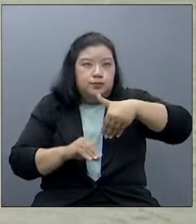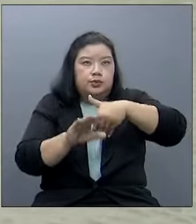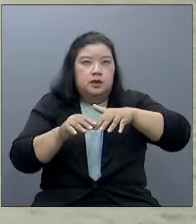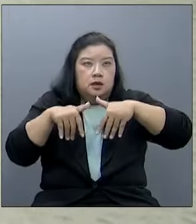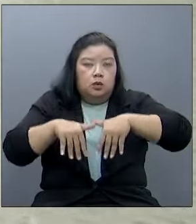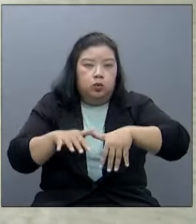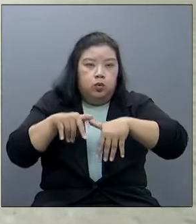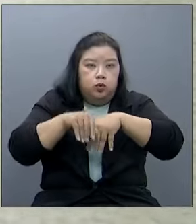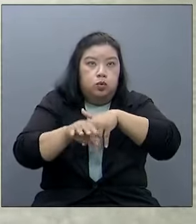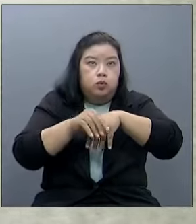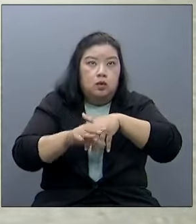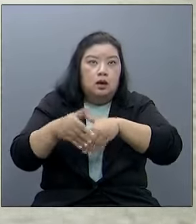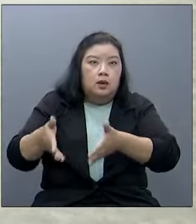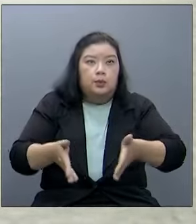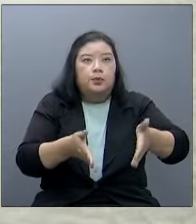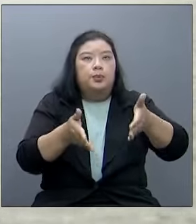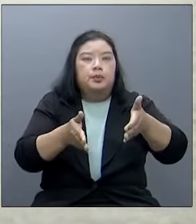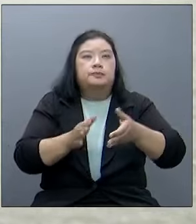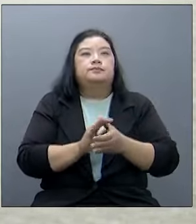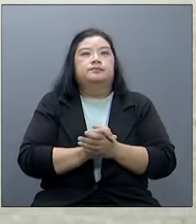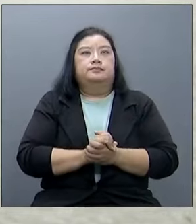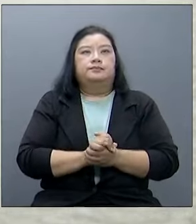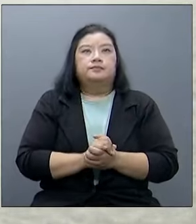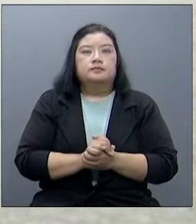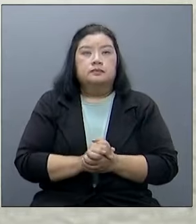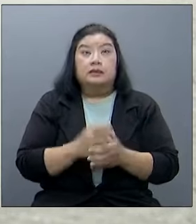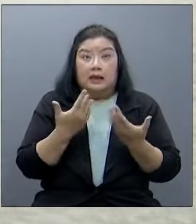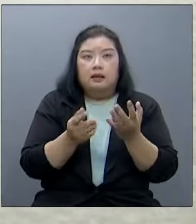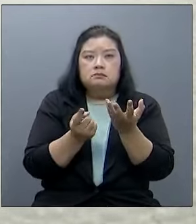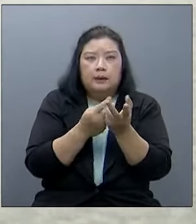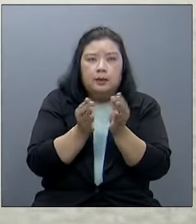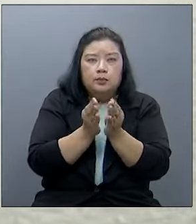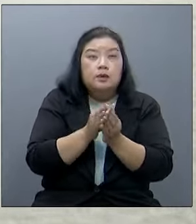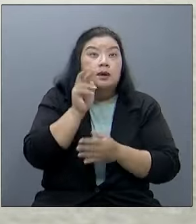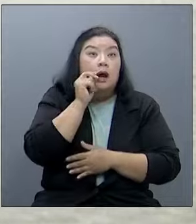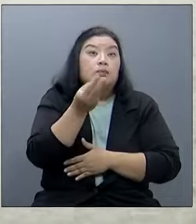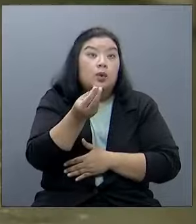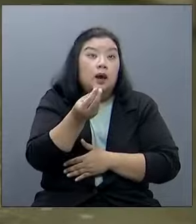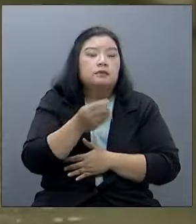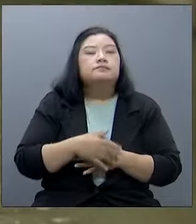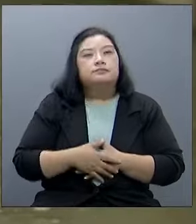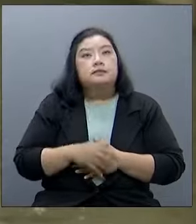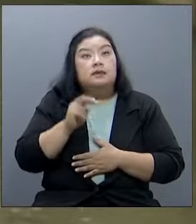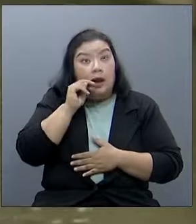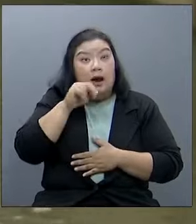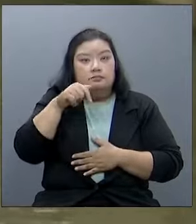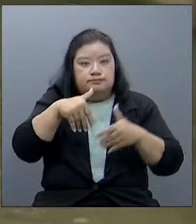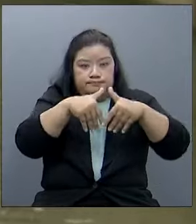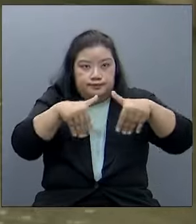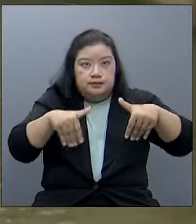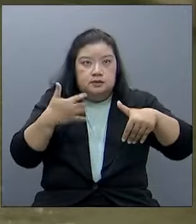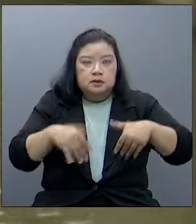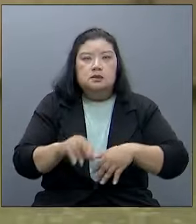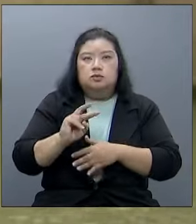บุรีเพื่อออกสูมแม่น้ำของเช็คตัวเลขกันลาสุวันนี้ การปลอยนำของเขือนัโส